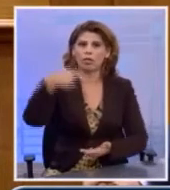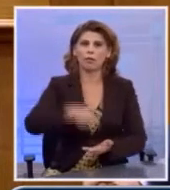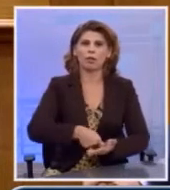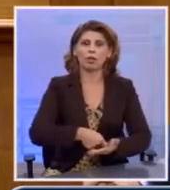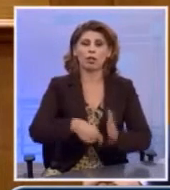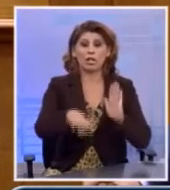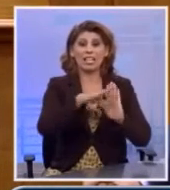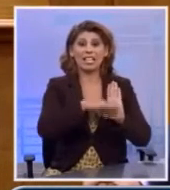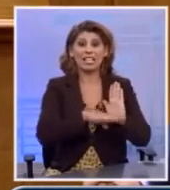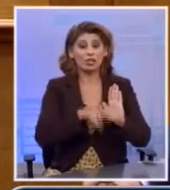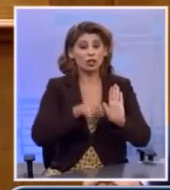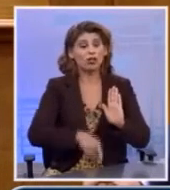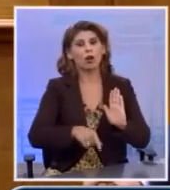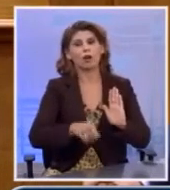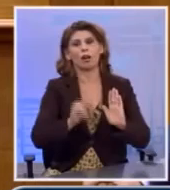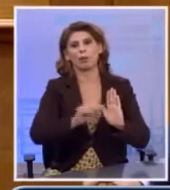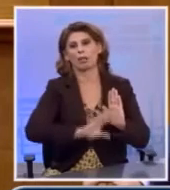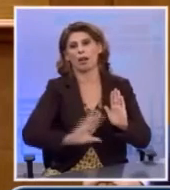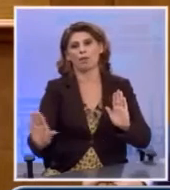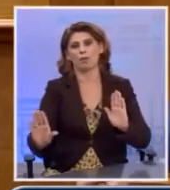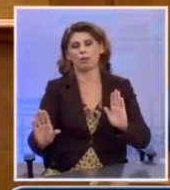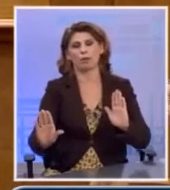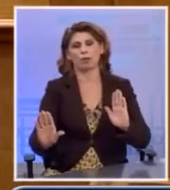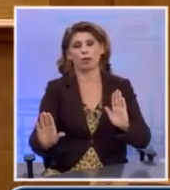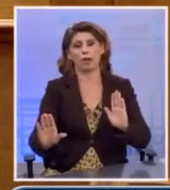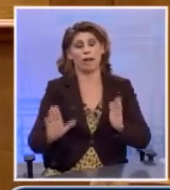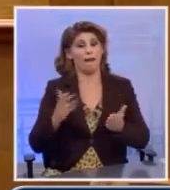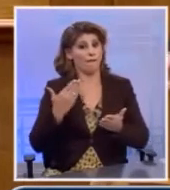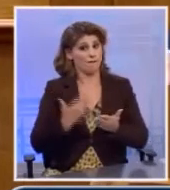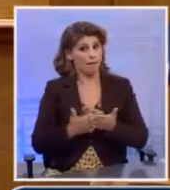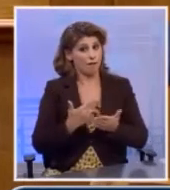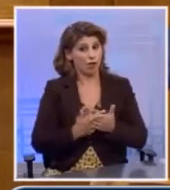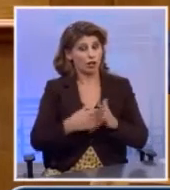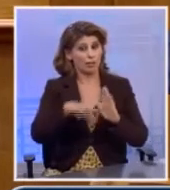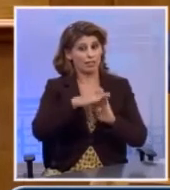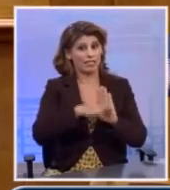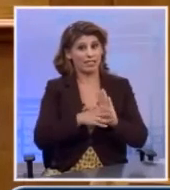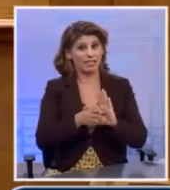πλέον στο έπακρο. Ενώ οι βεβαιώσεις από τις λίστες